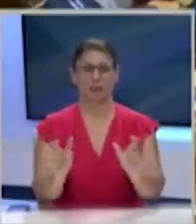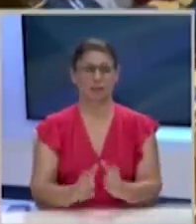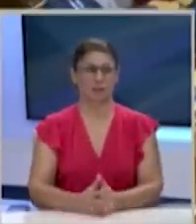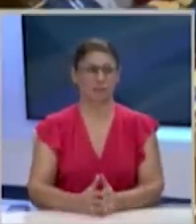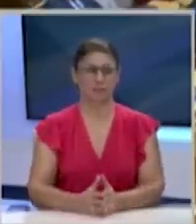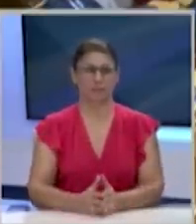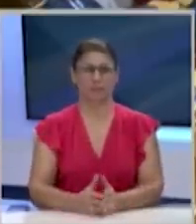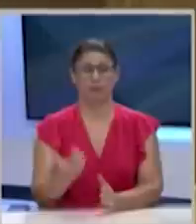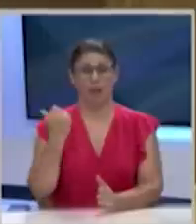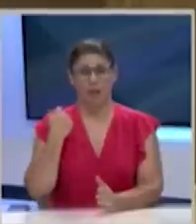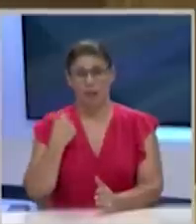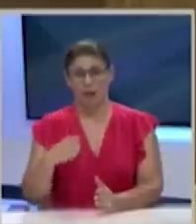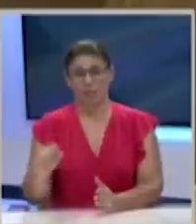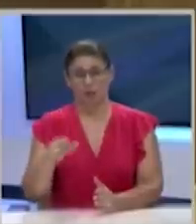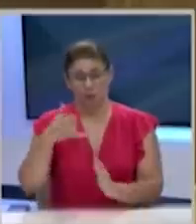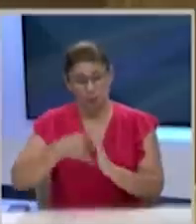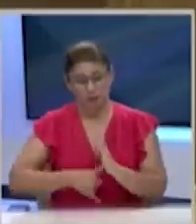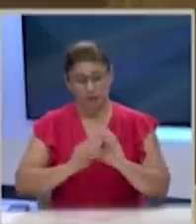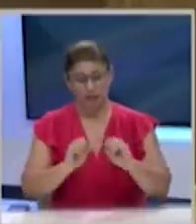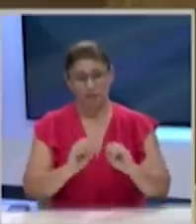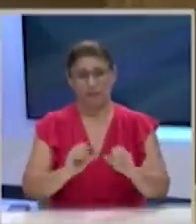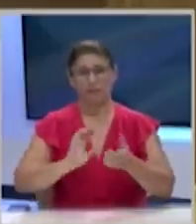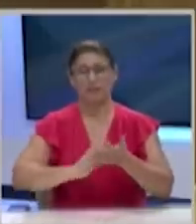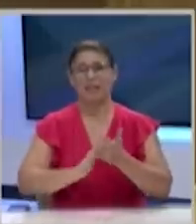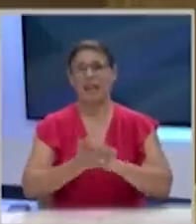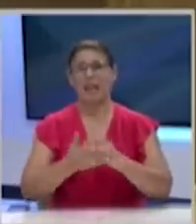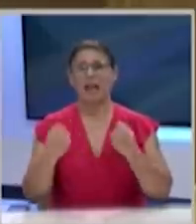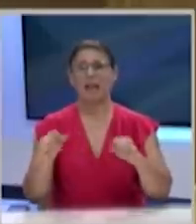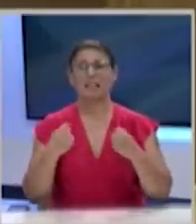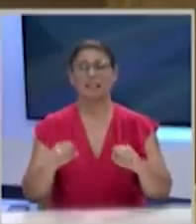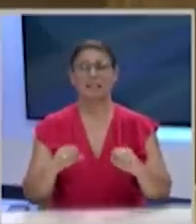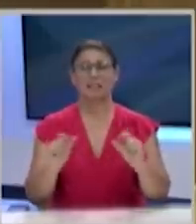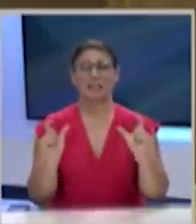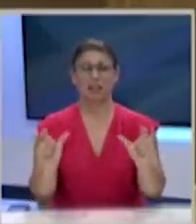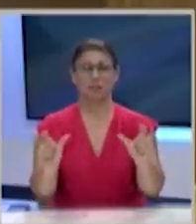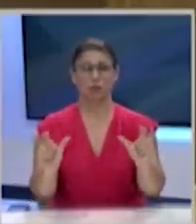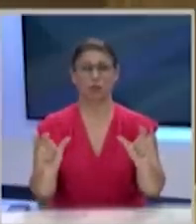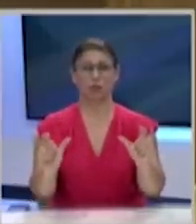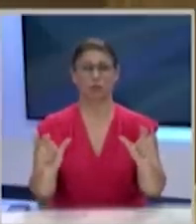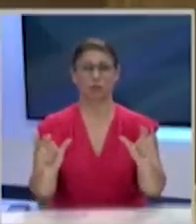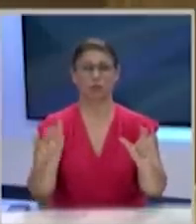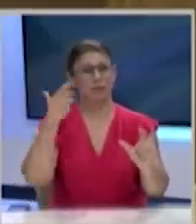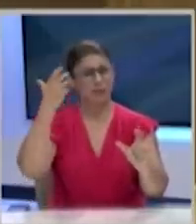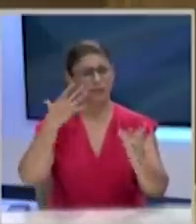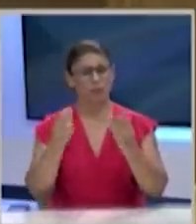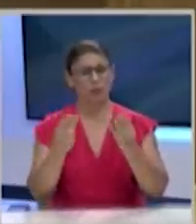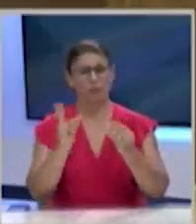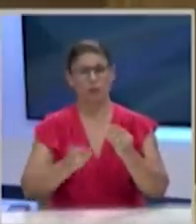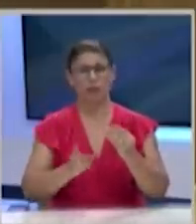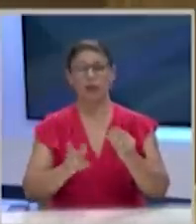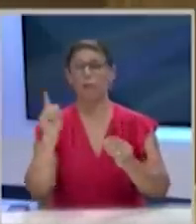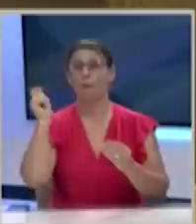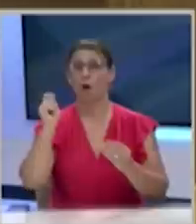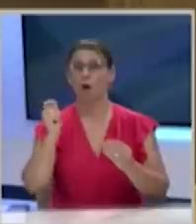με απουσία ουσιαστικής εκπαίδευσης και ασκήσεων ετοιμότητας με σενάρια πολλαπλών κινδύνων. Η πολιτική ευθύνη